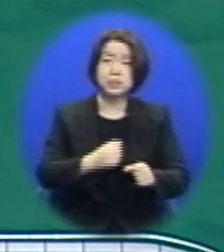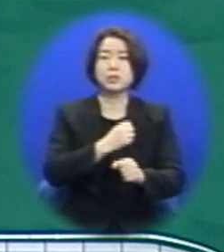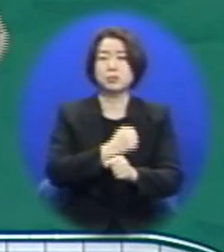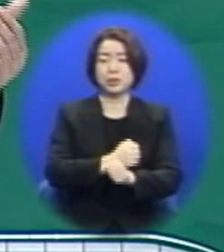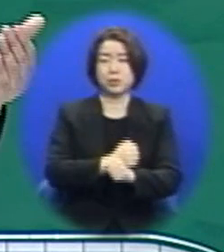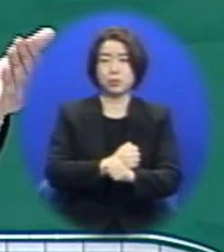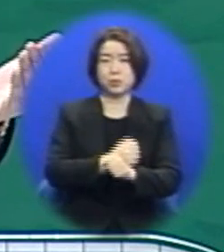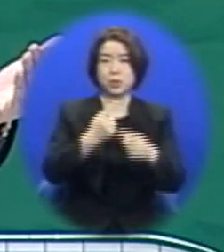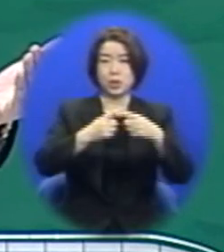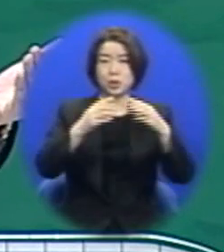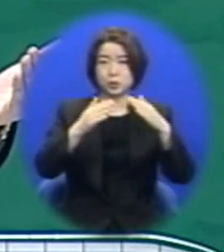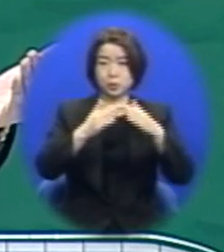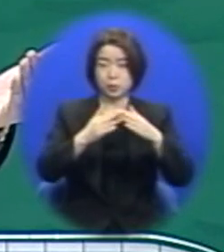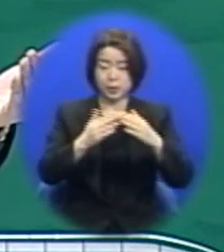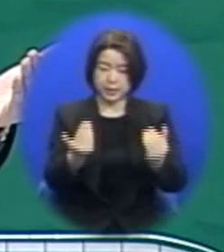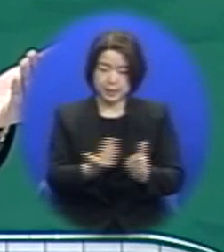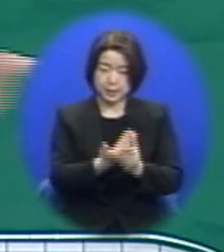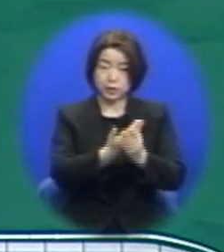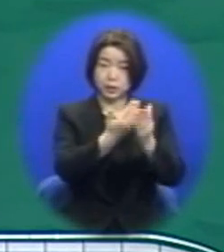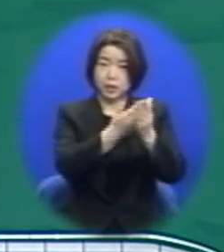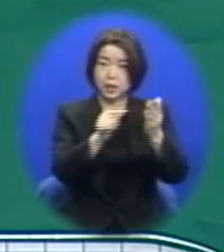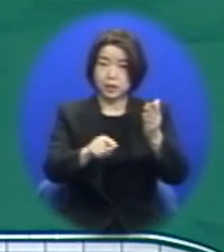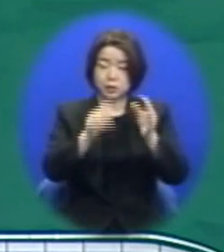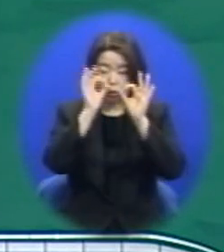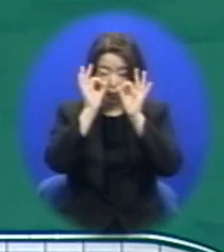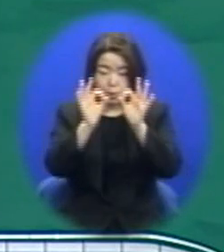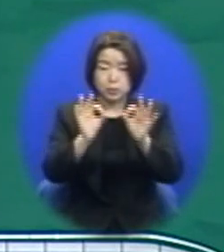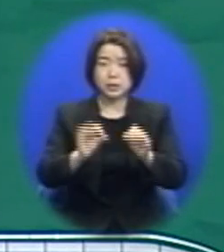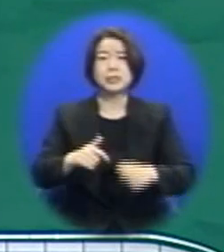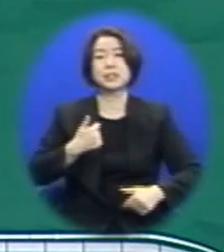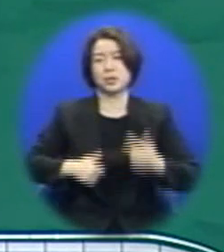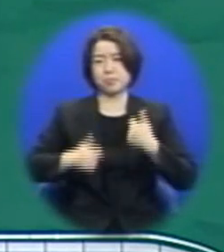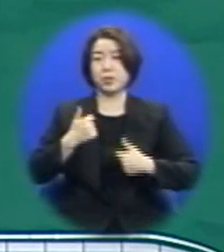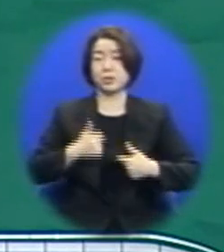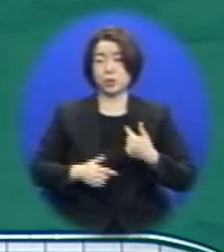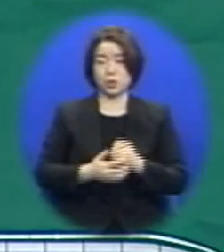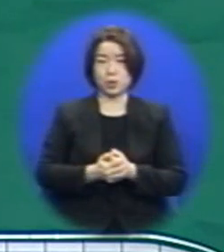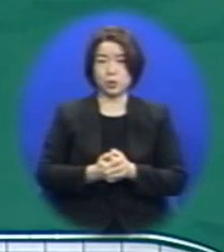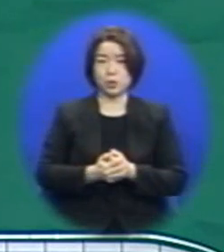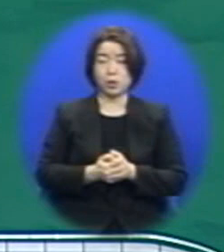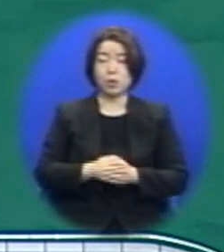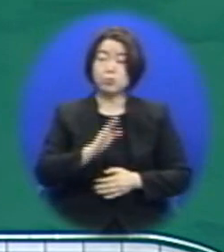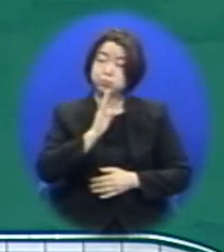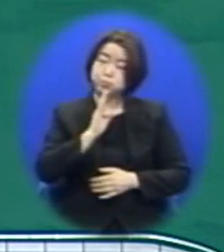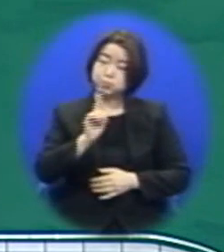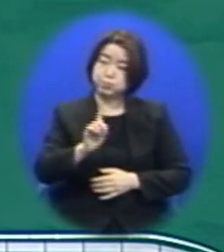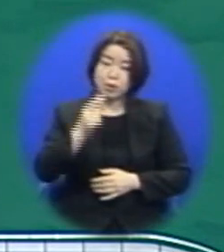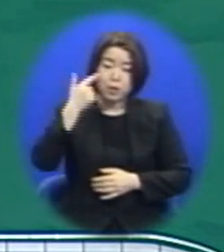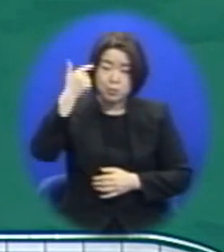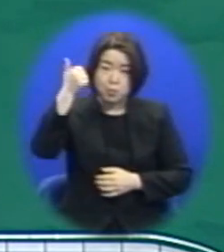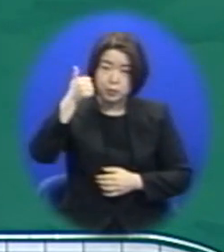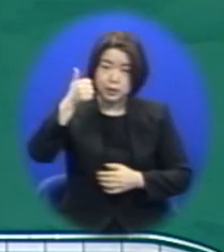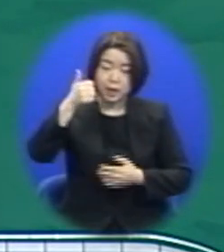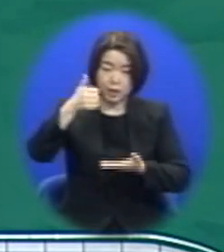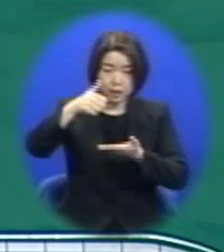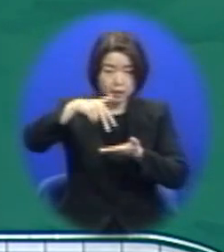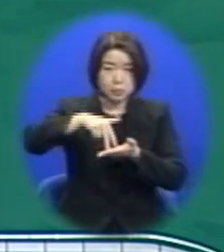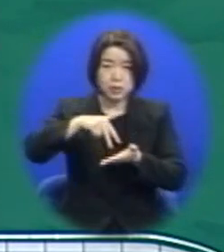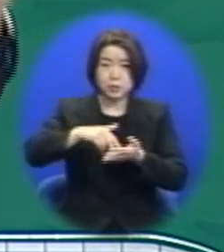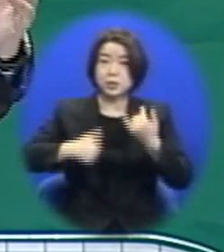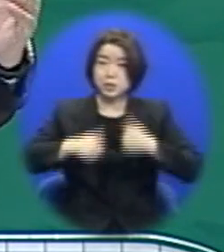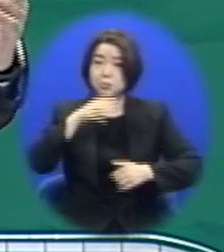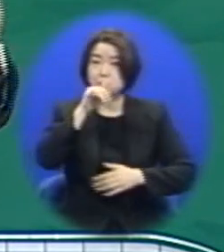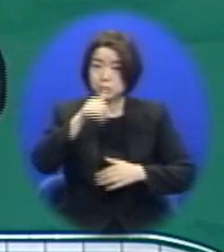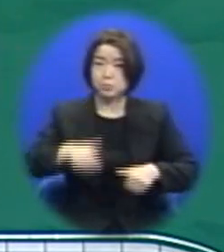목회하고 교회 성장하는 것을 보는 것이 기쁨이었어요. 사실 목사에게도 무슨 기쁨이 있어야 되잖아요.